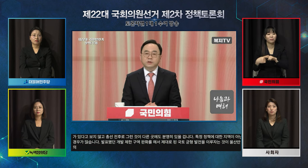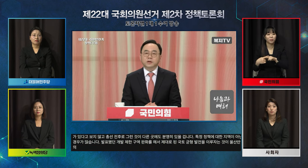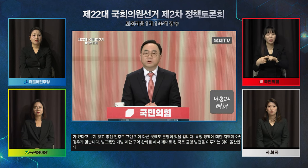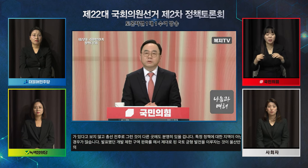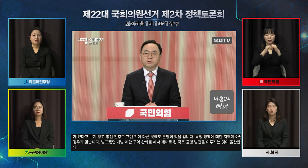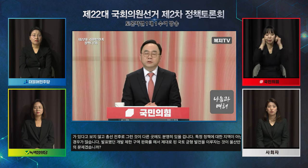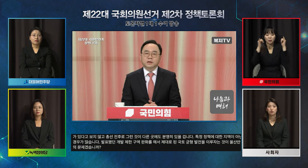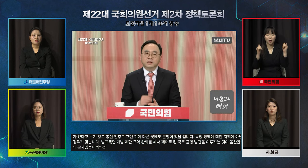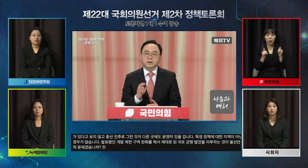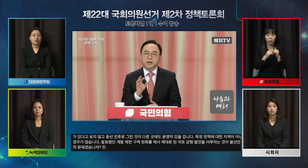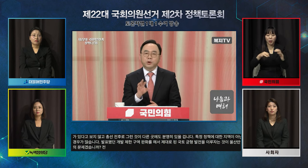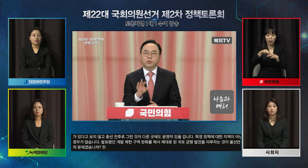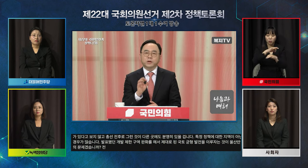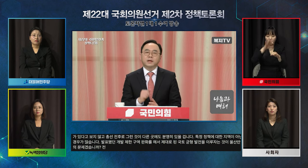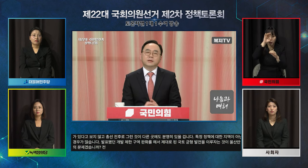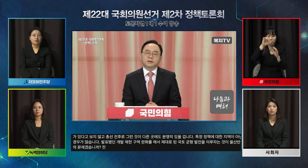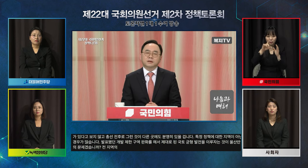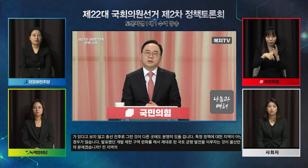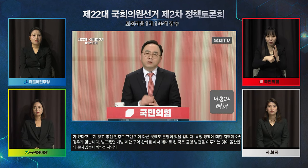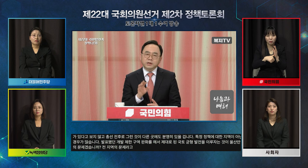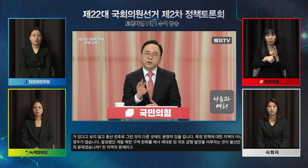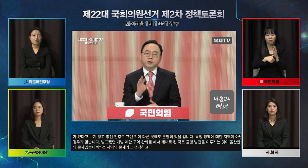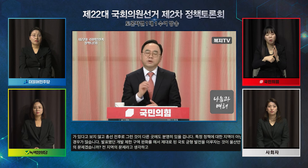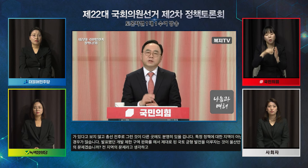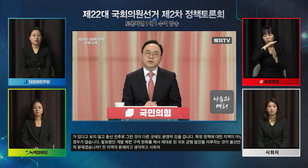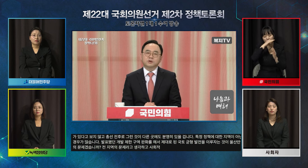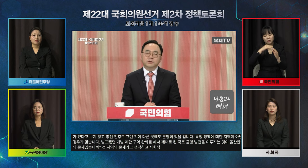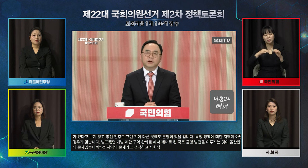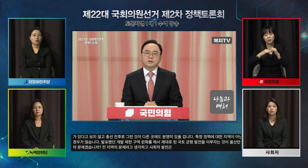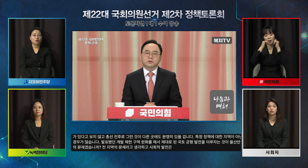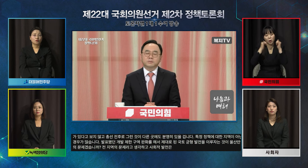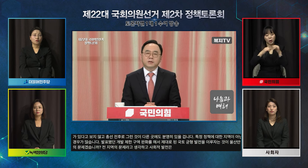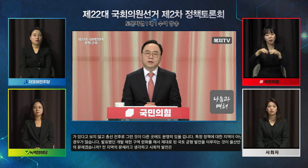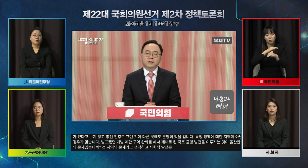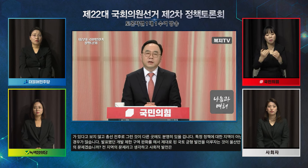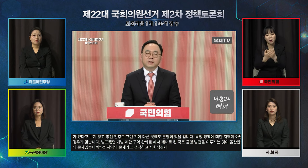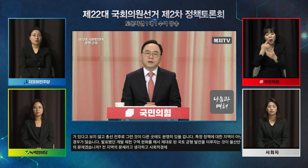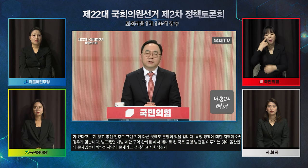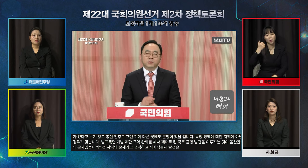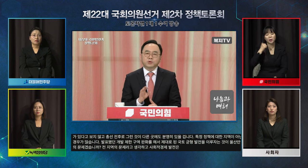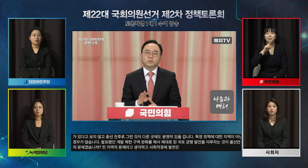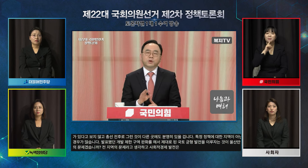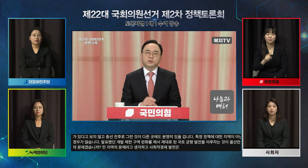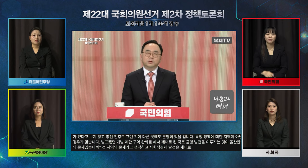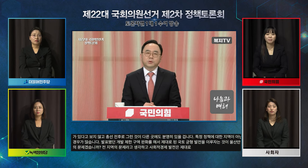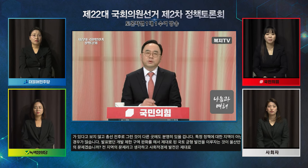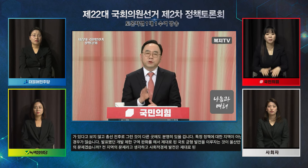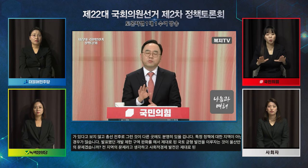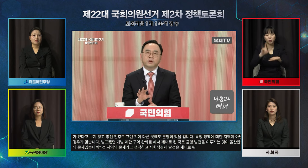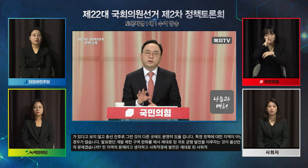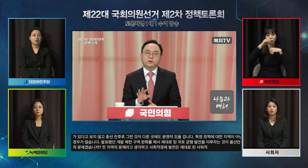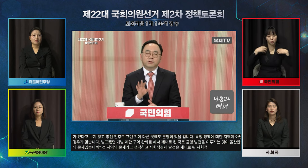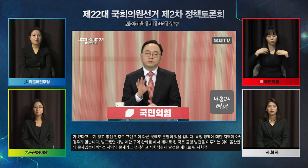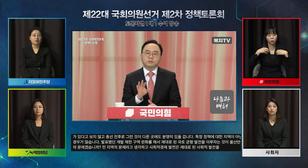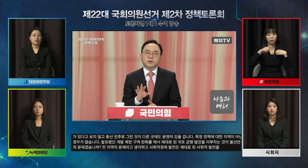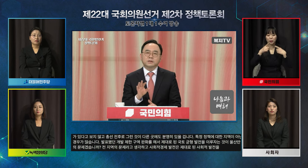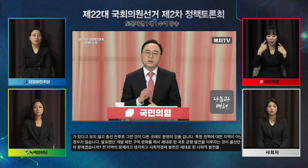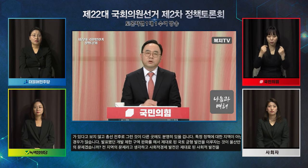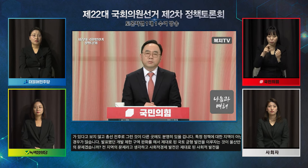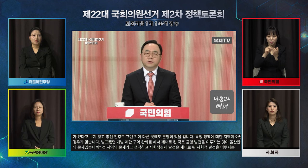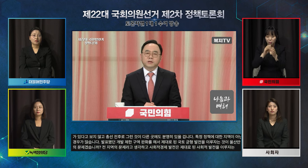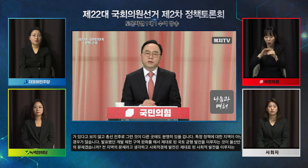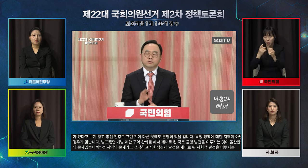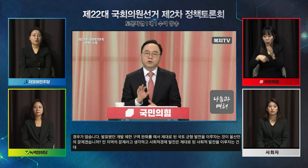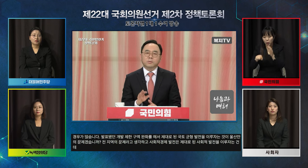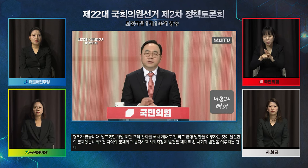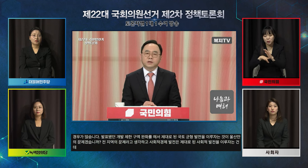사회적 경제의 경우는 제대로 된 그런 사회적 경제를 키우자라는 것입니다. 이번 정부에서도 그걸 위해서 수많은